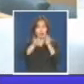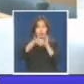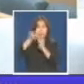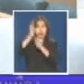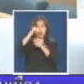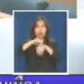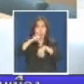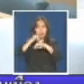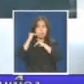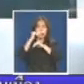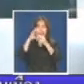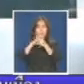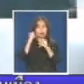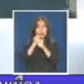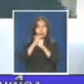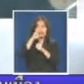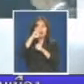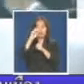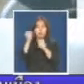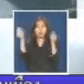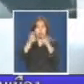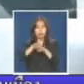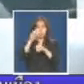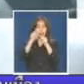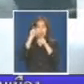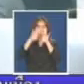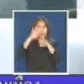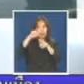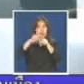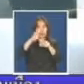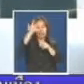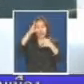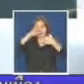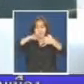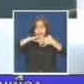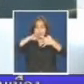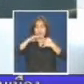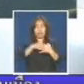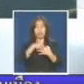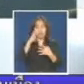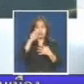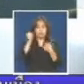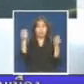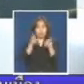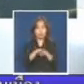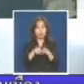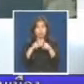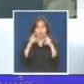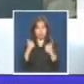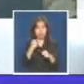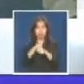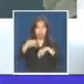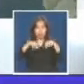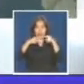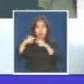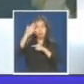ผมจะนำเรื่องของการยุบสภาขึ้นทูลเกล้าภายในสัปดาห์แรกของเดือนพฤษภาคมผมขอเรียนว่าการเดินไปเช่นนี้นะครับจะทำให้เกิด